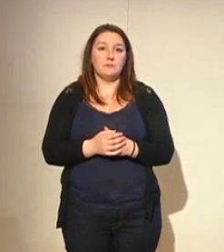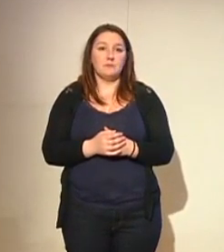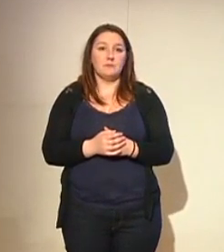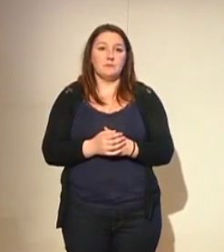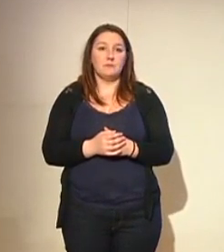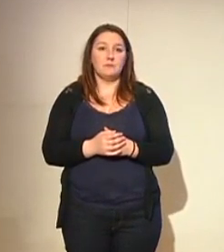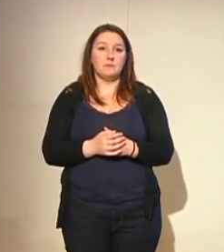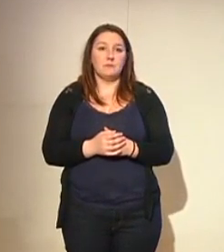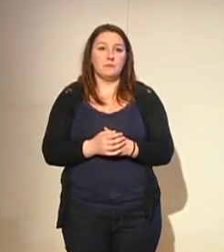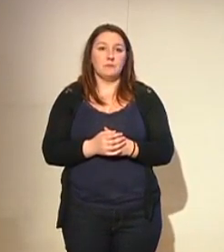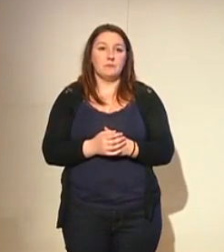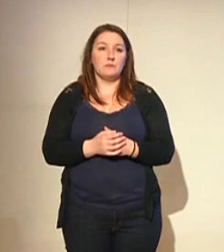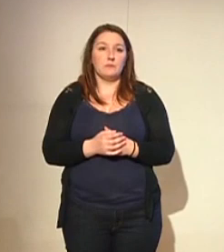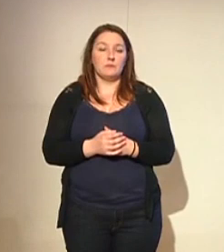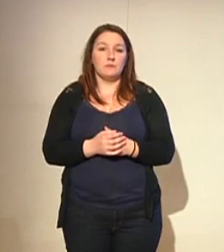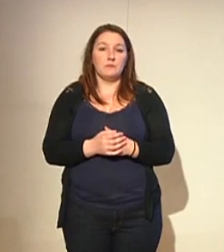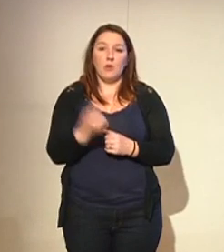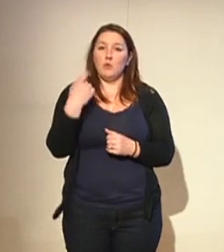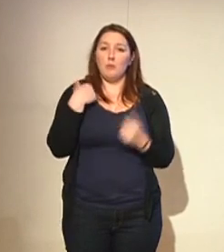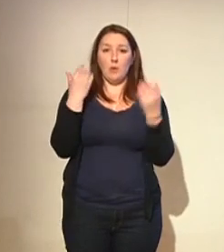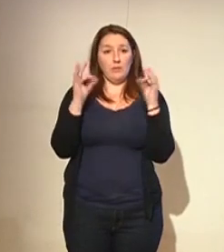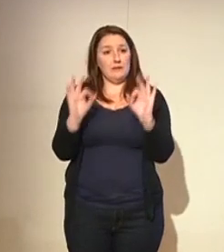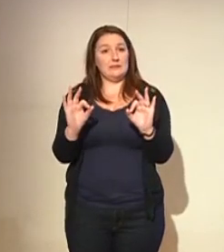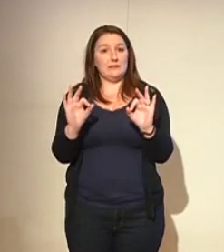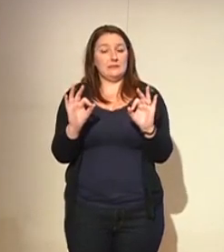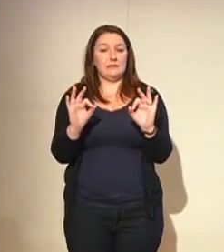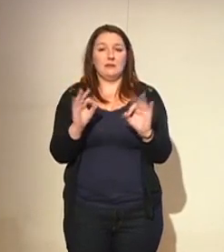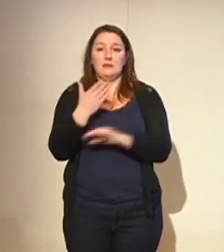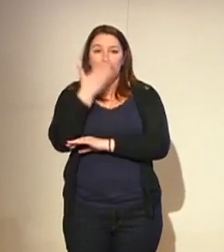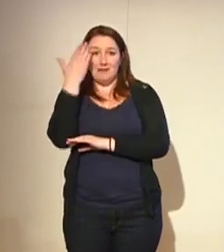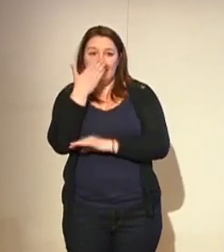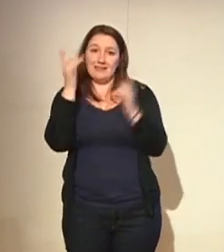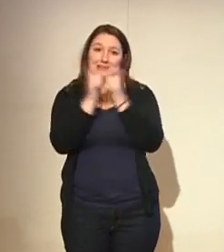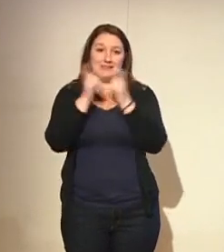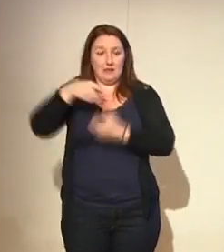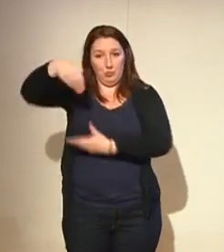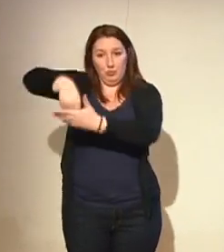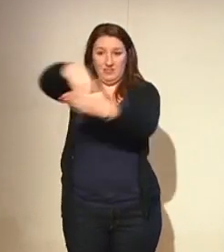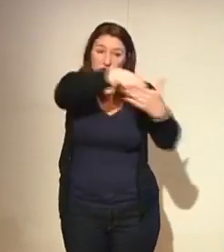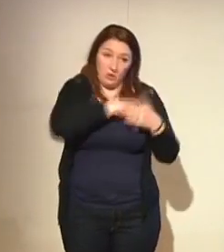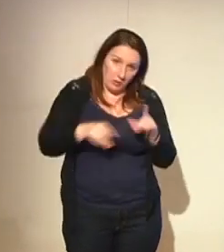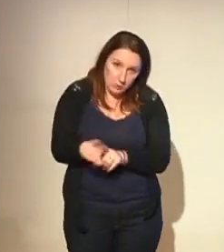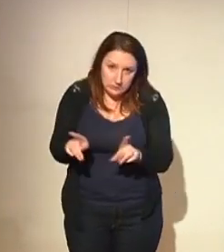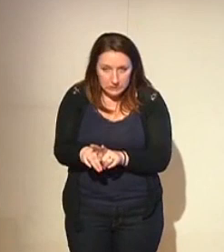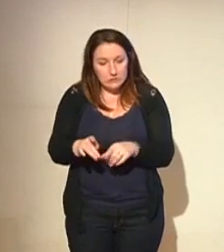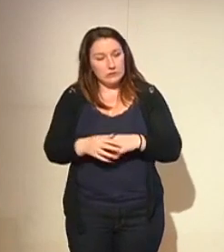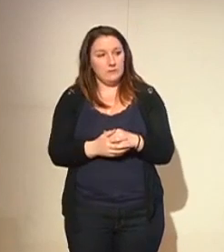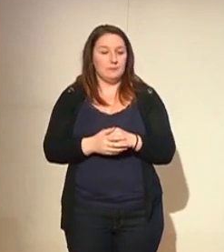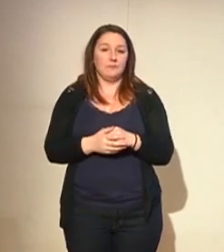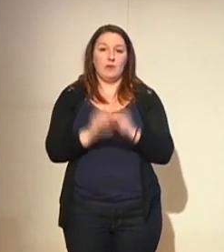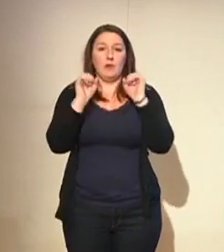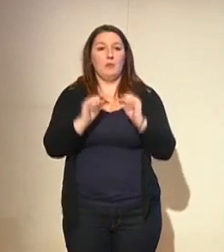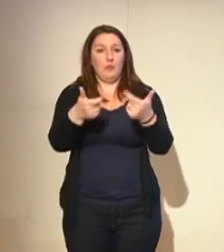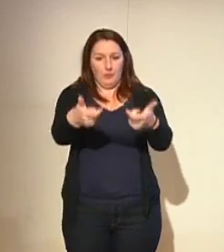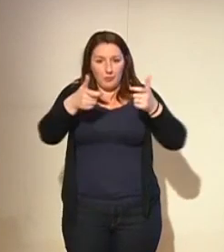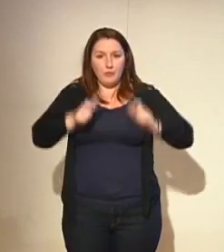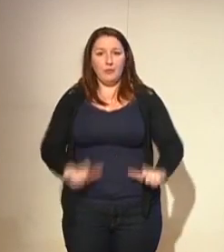chauffage la numéro 10 gaz électricité sera un vote à butin secret également on peut passer à